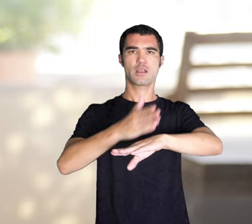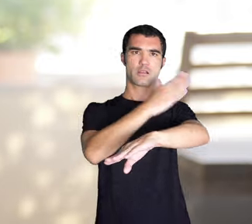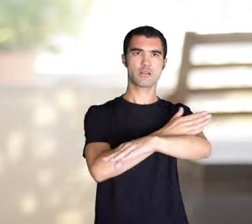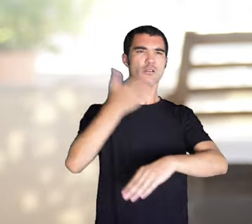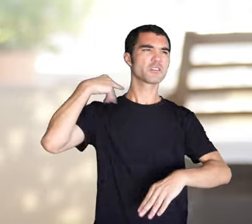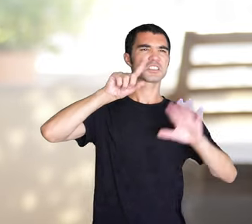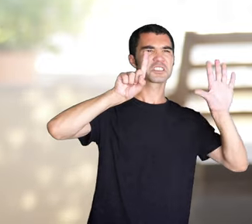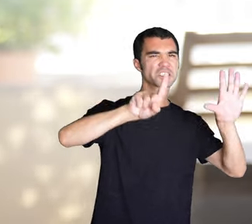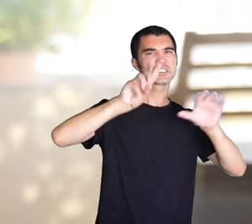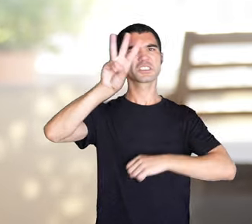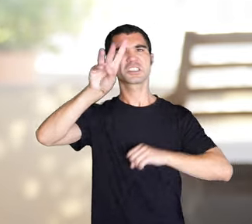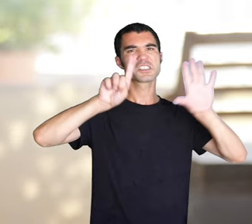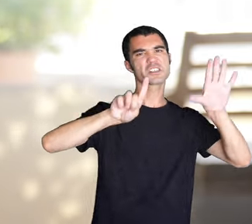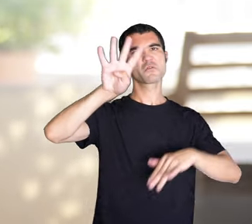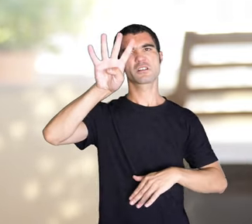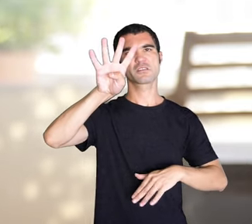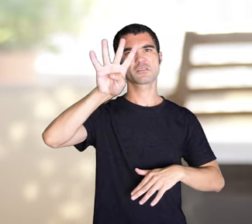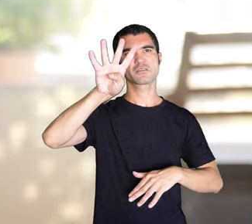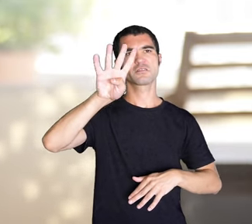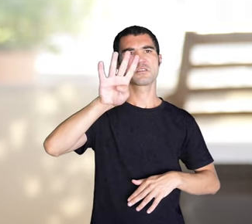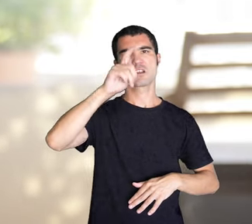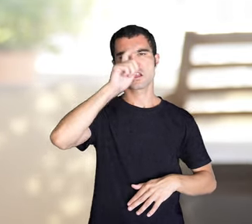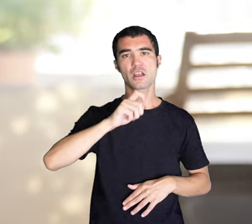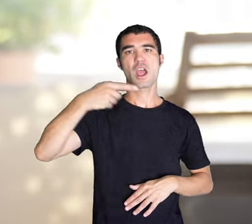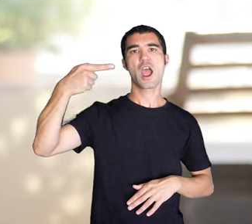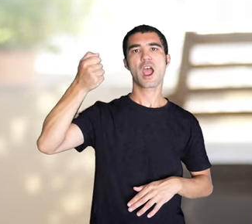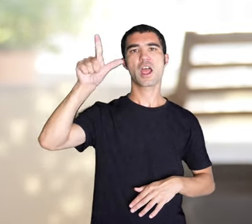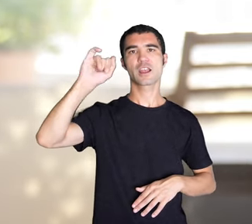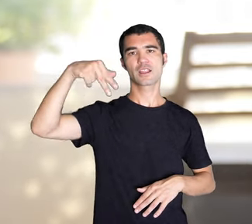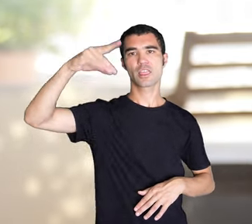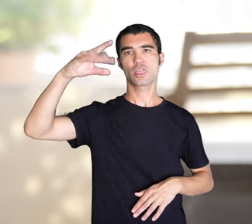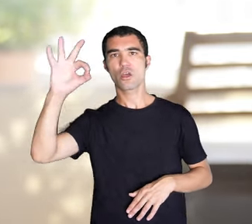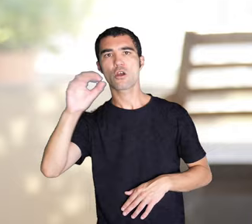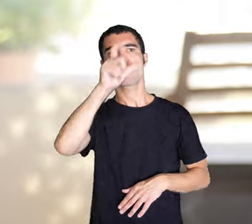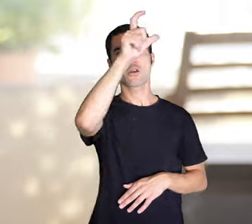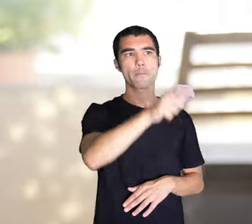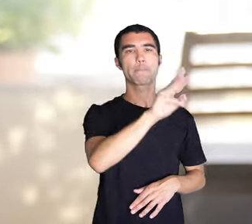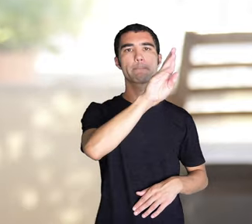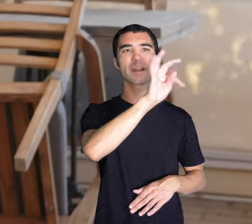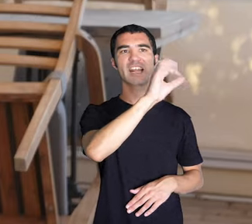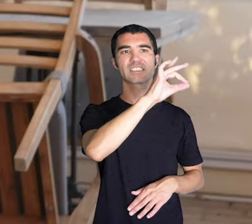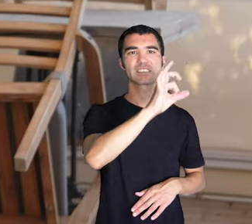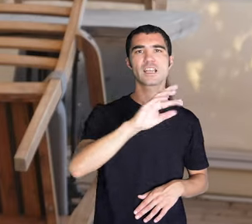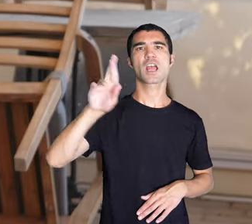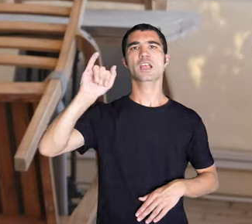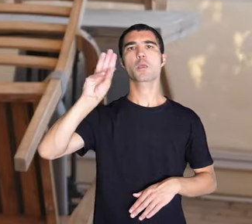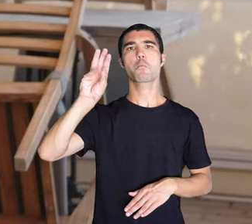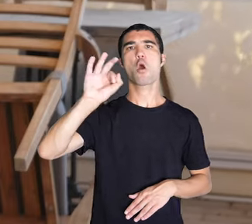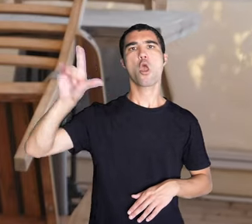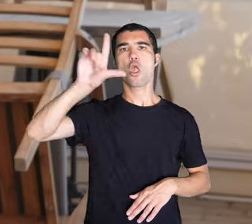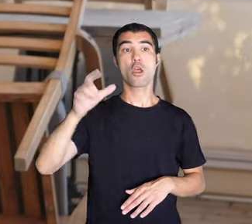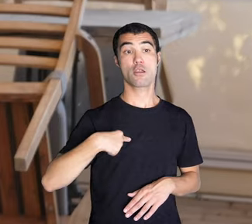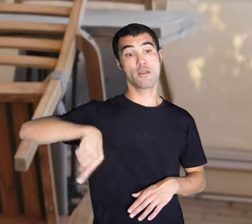o 64, que hi havia en Galindo, Isidro Prats, en Joan Ripoll. Jo el vaig començar